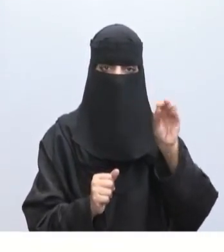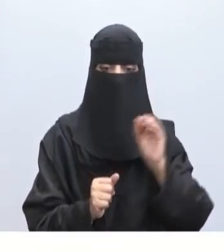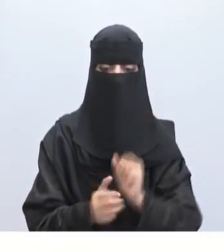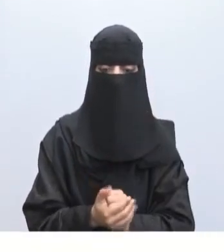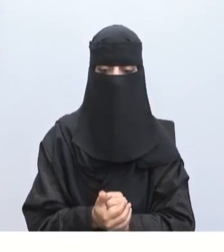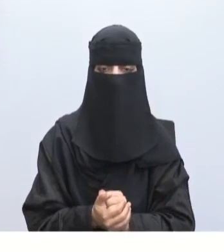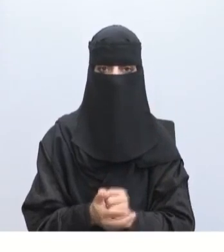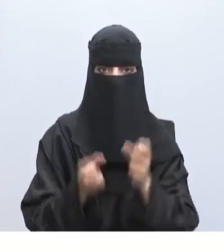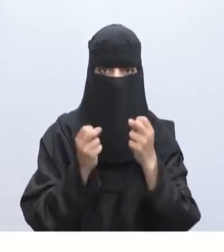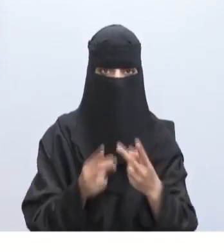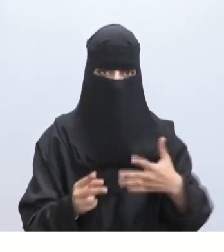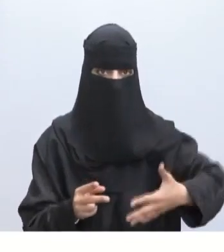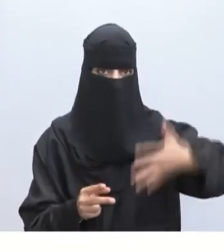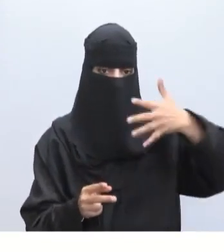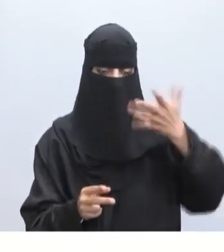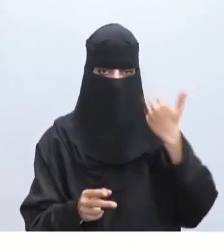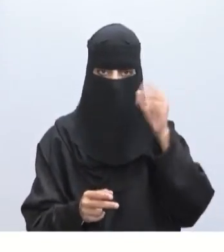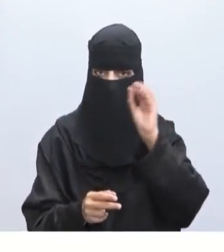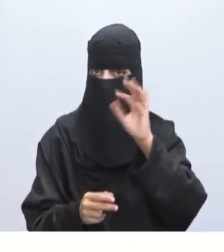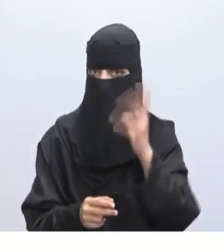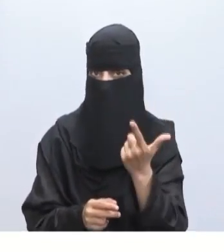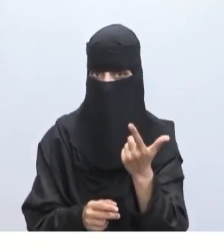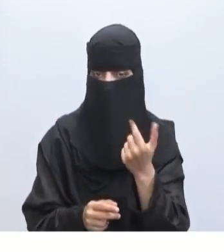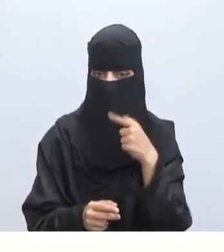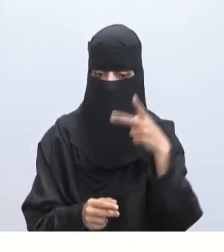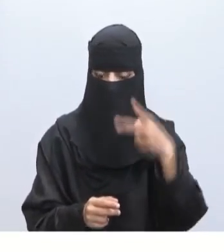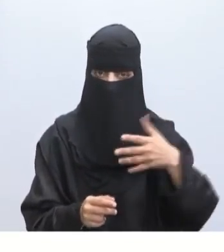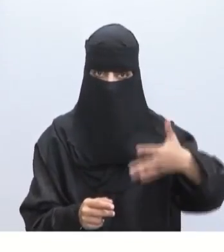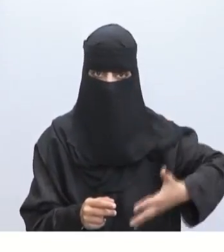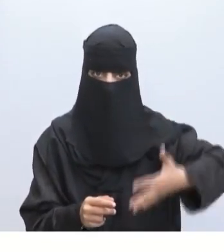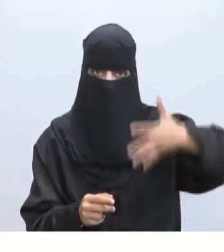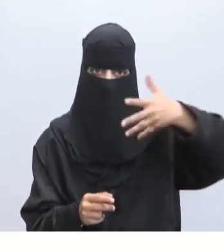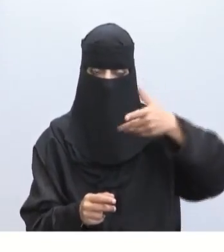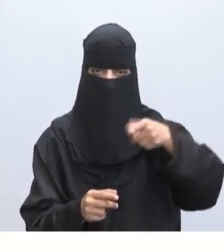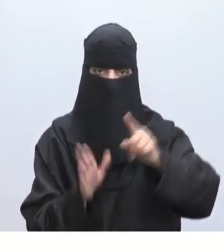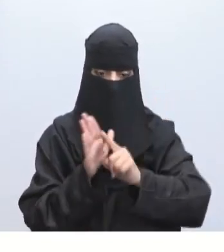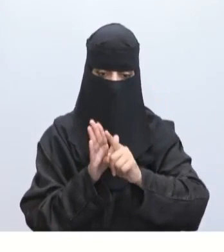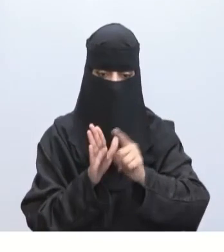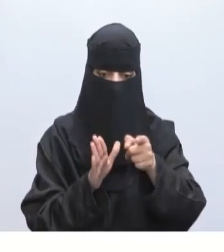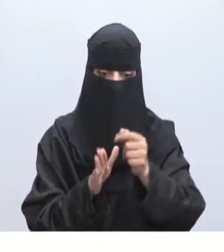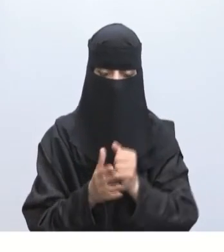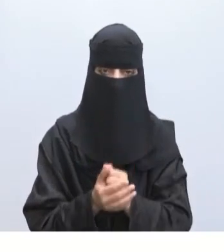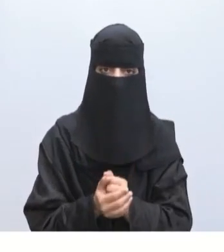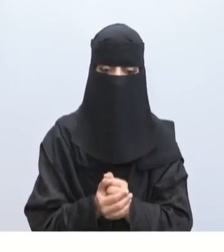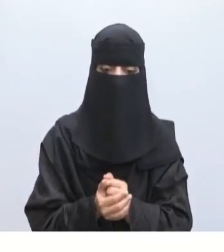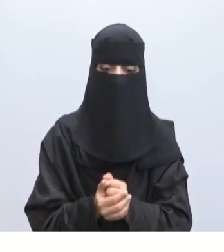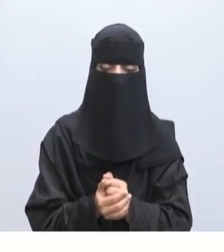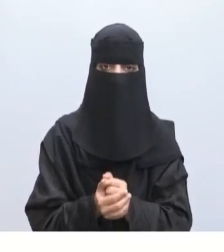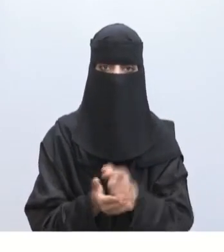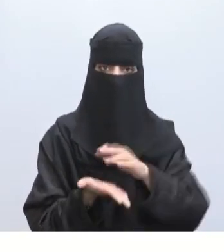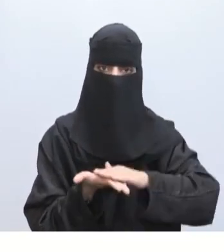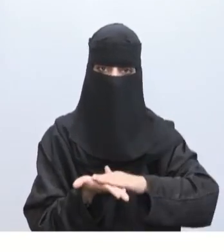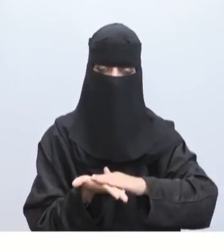نشاته رحمه الله كما ذكرت لكم نشا الامام ترك بن عبد الله في